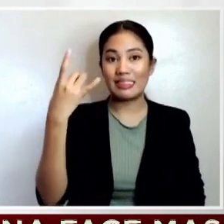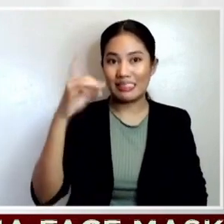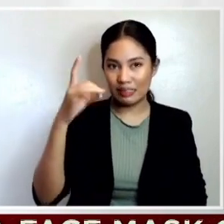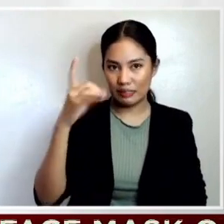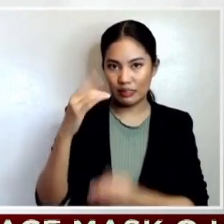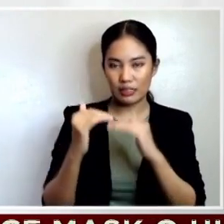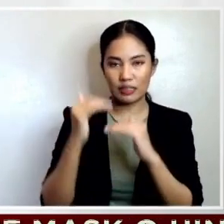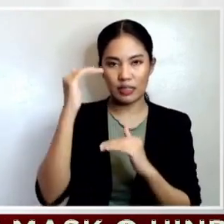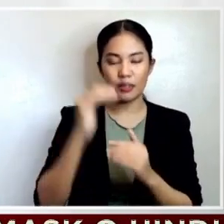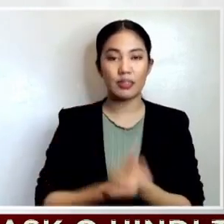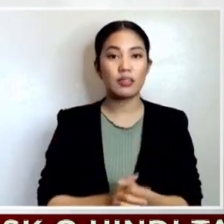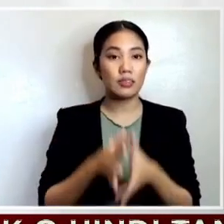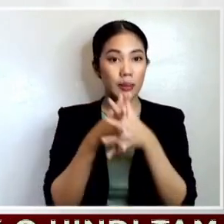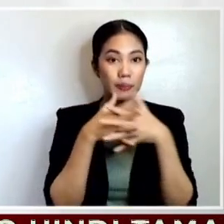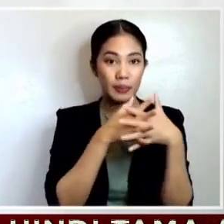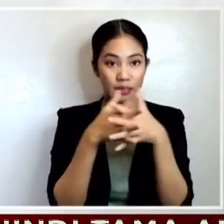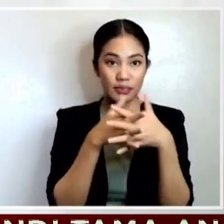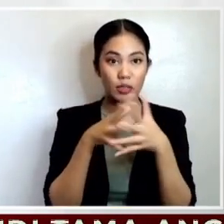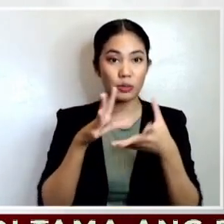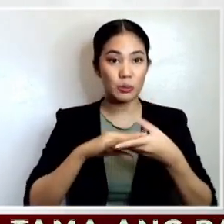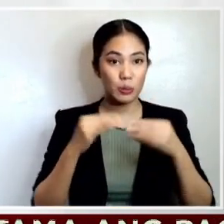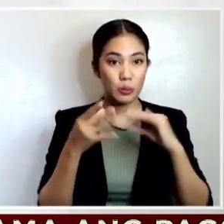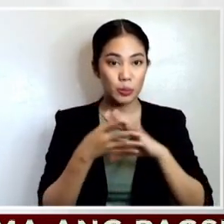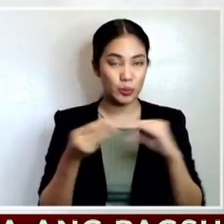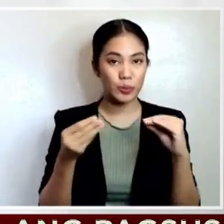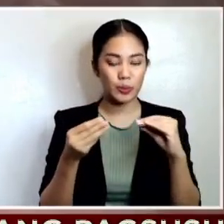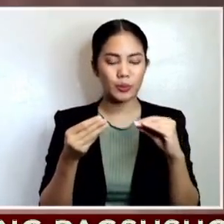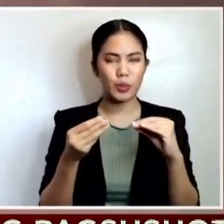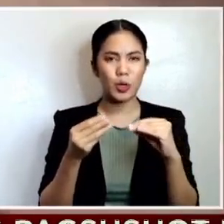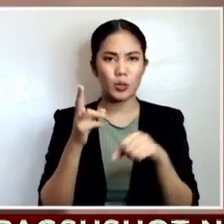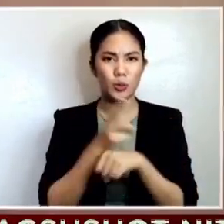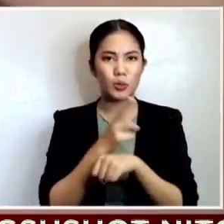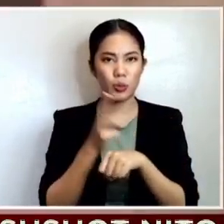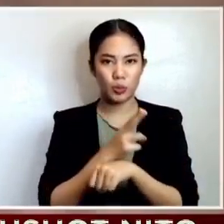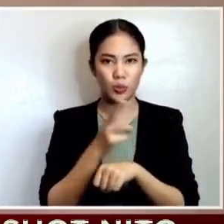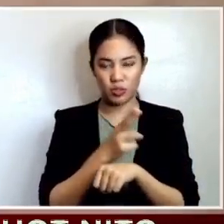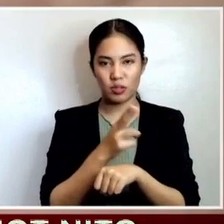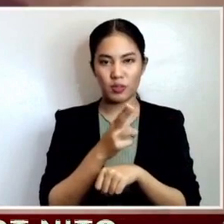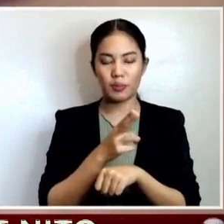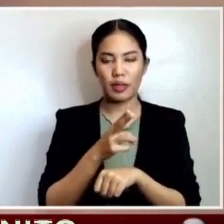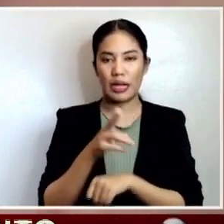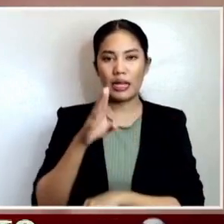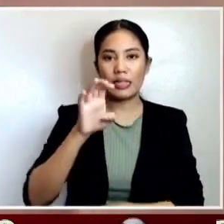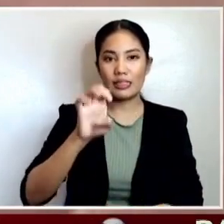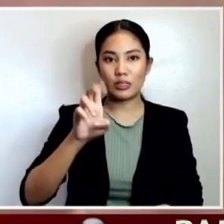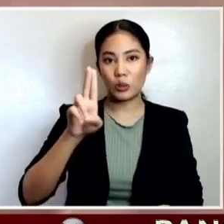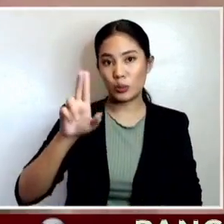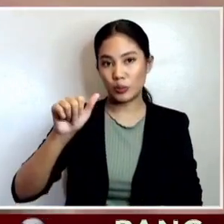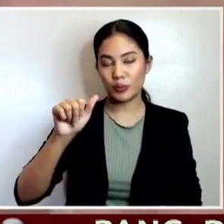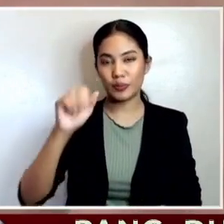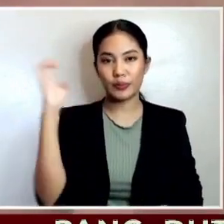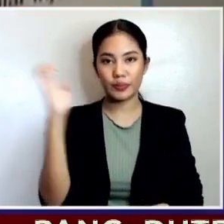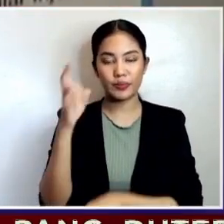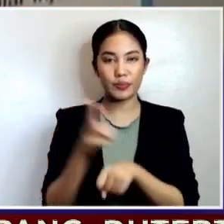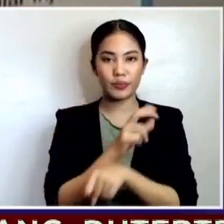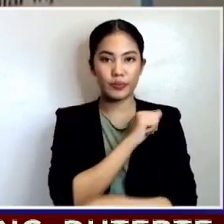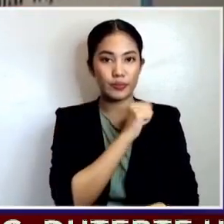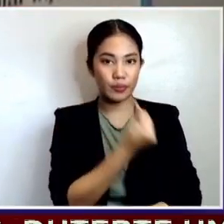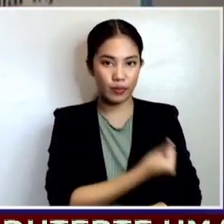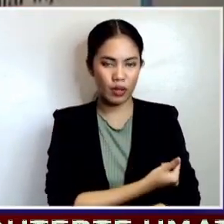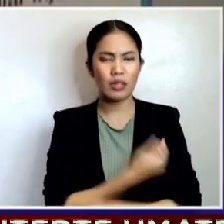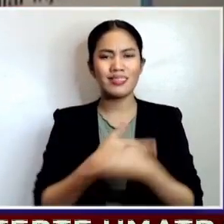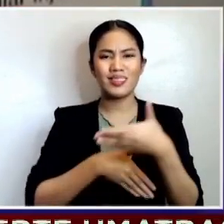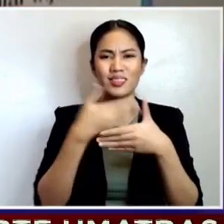sa Amerika, I think in-apply na nila ng EUA. Ang Moderna, sinabing base sa inisyal na resulta ng pag-aaral, ay